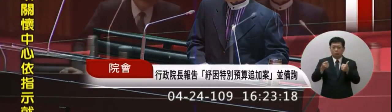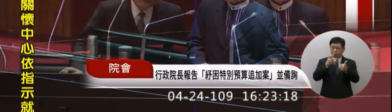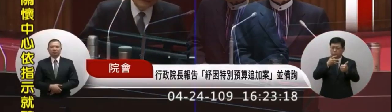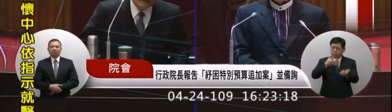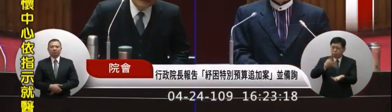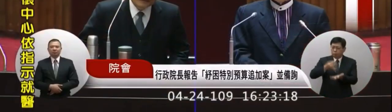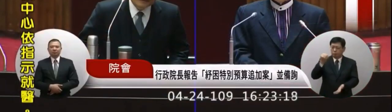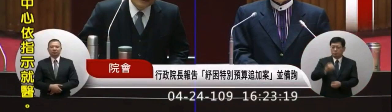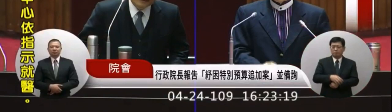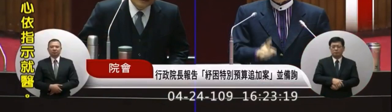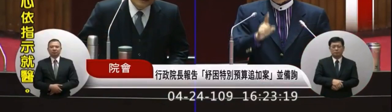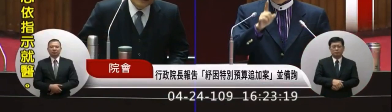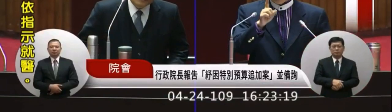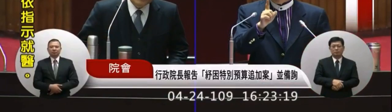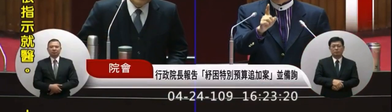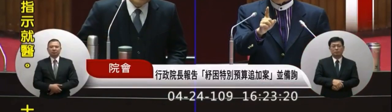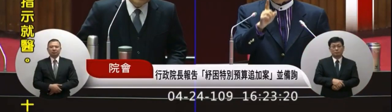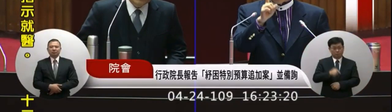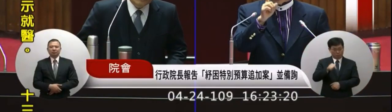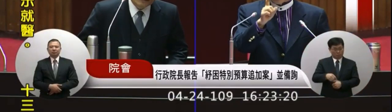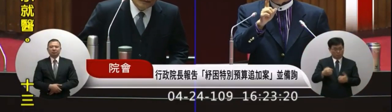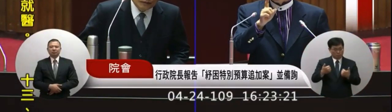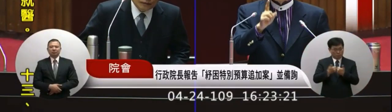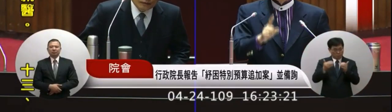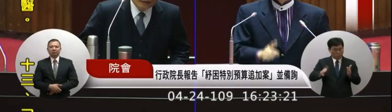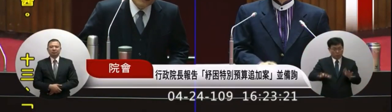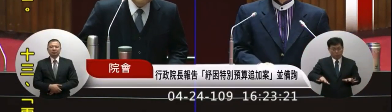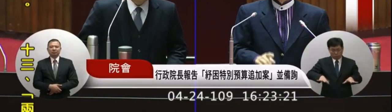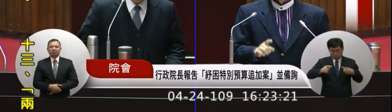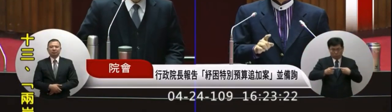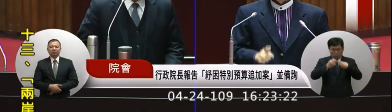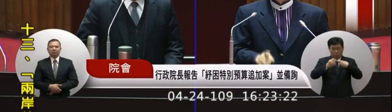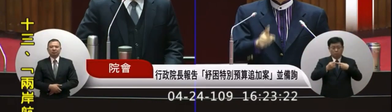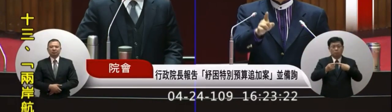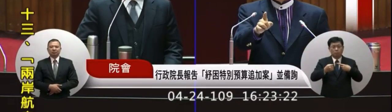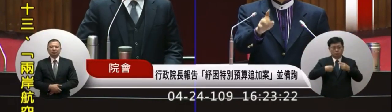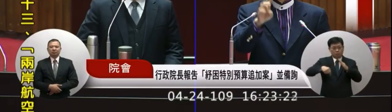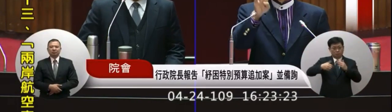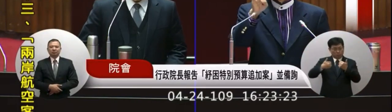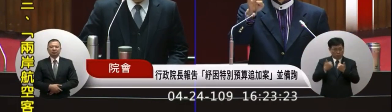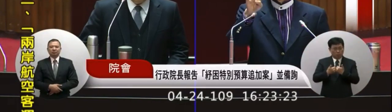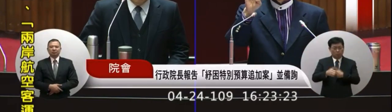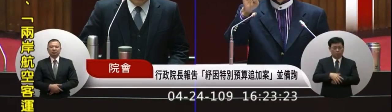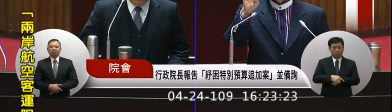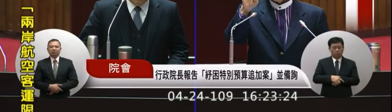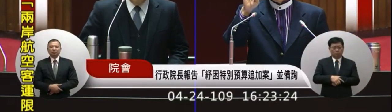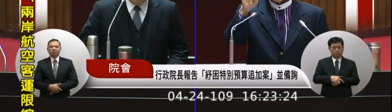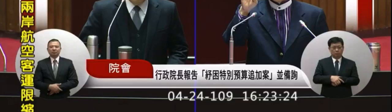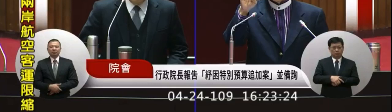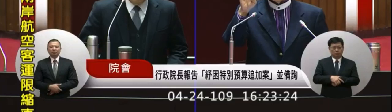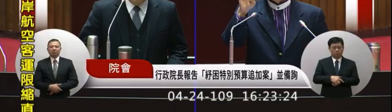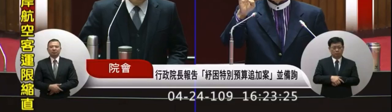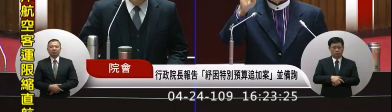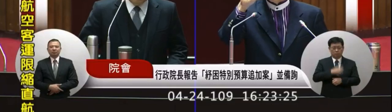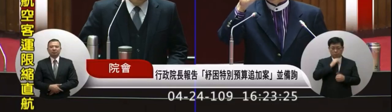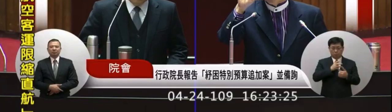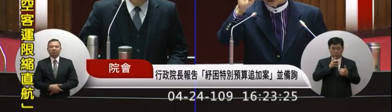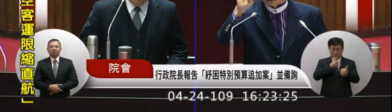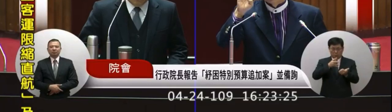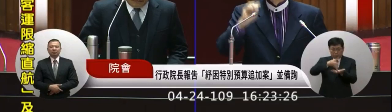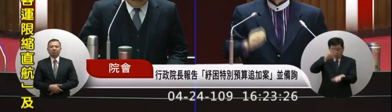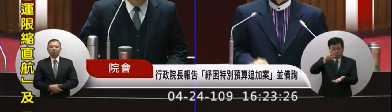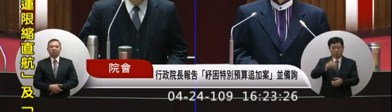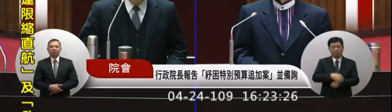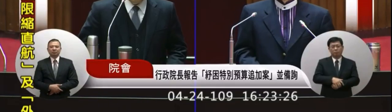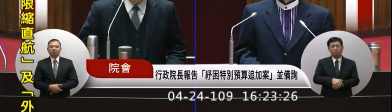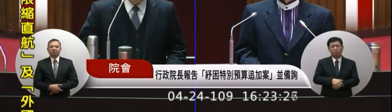过你好几次了哈。啊，这个会期是第一次，院会跟你这个执行过四